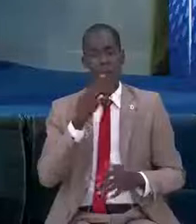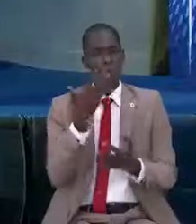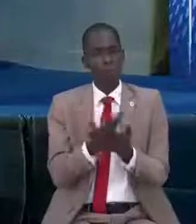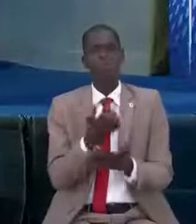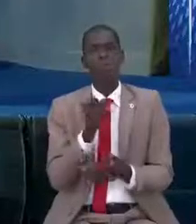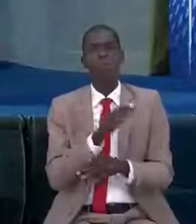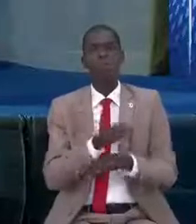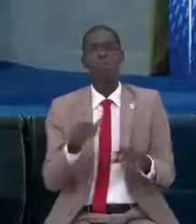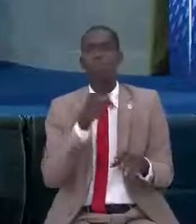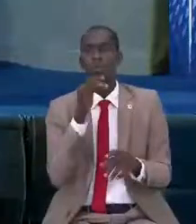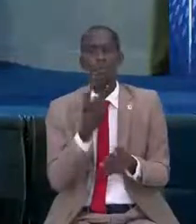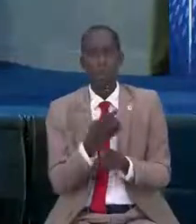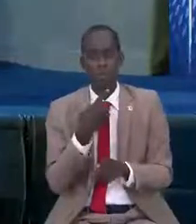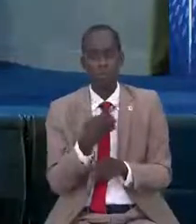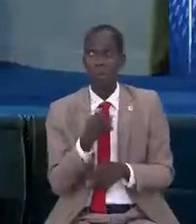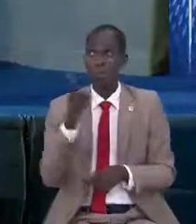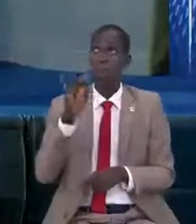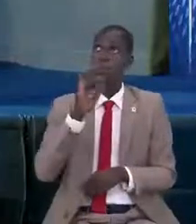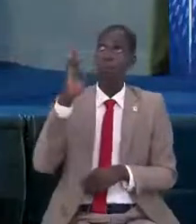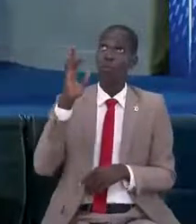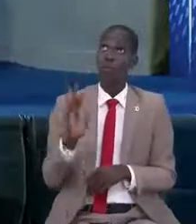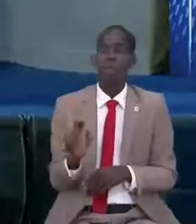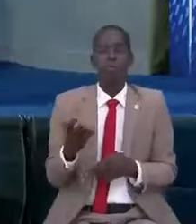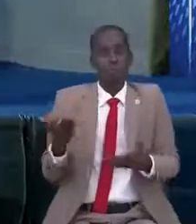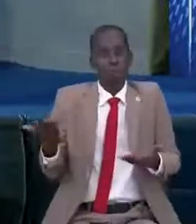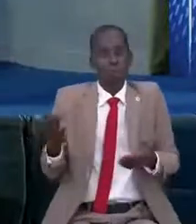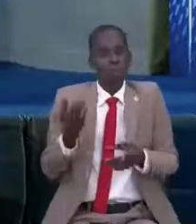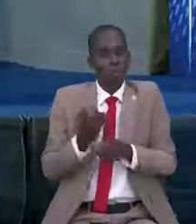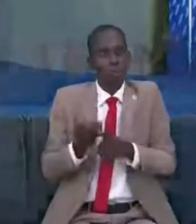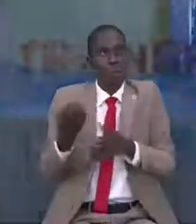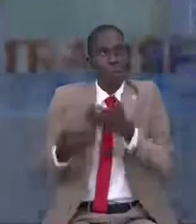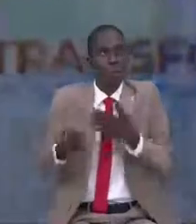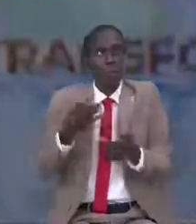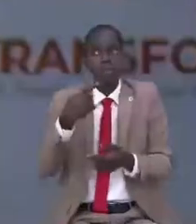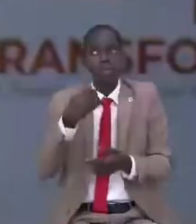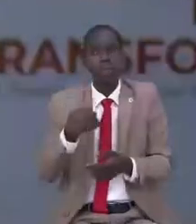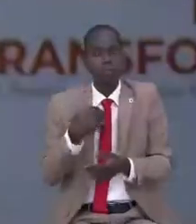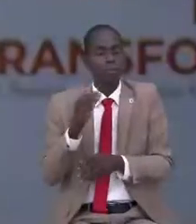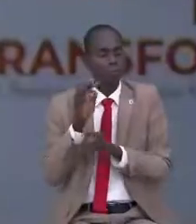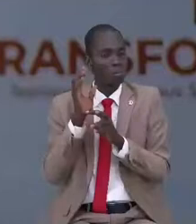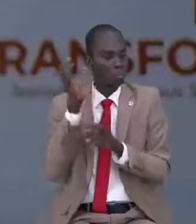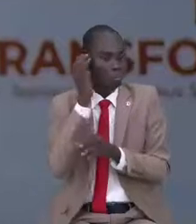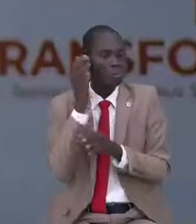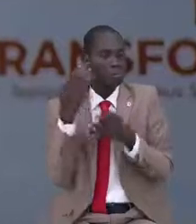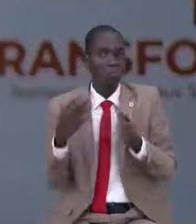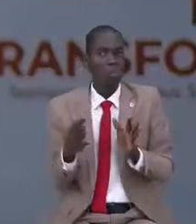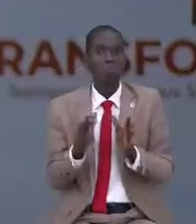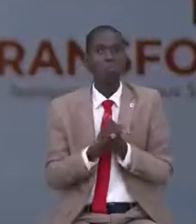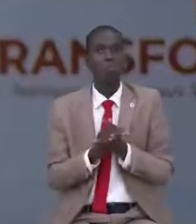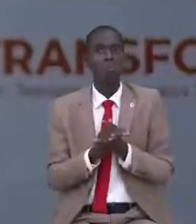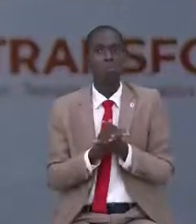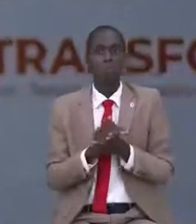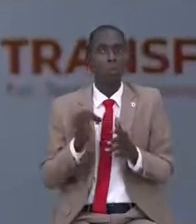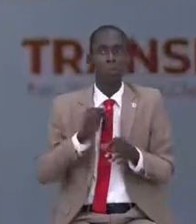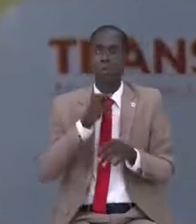se voit en nous, il ne faut pas dire que nous sommes prédicateurs, que on n'est pas permis